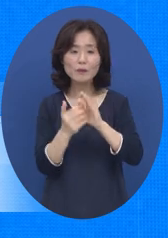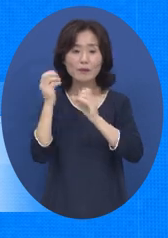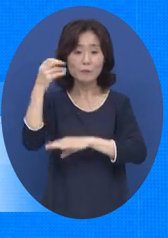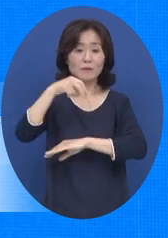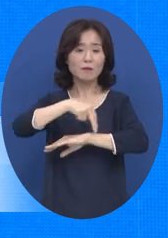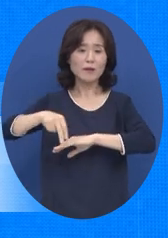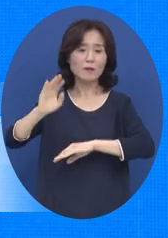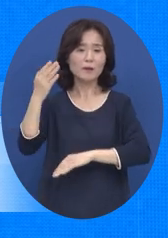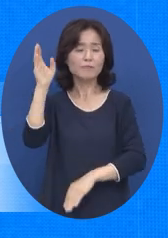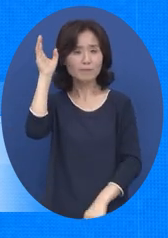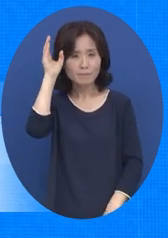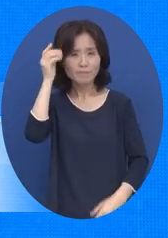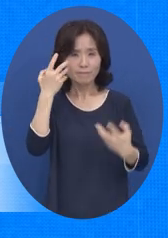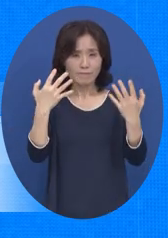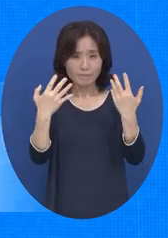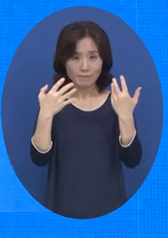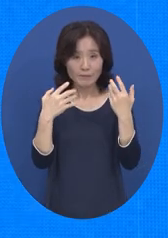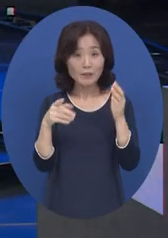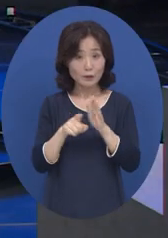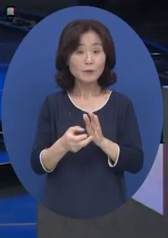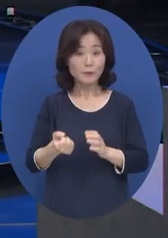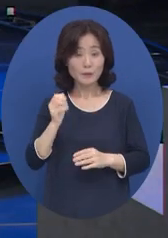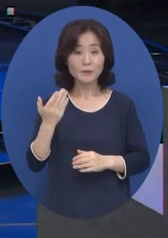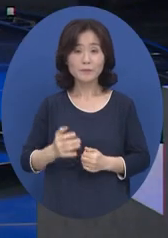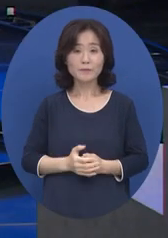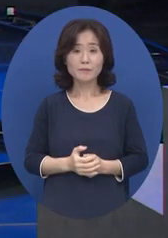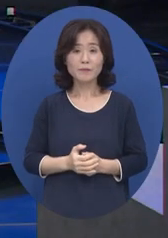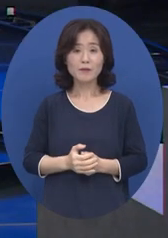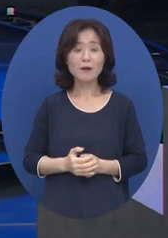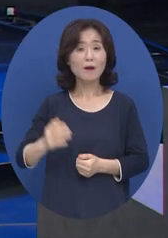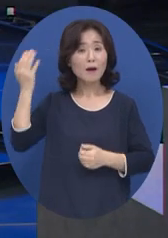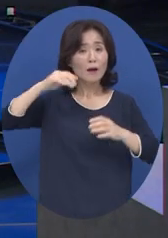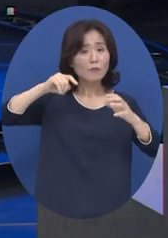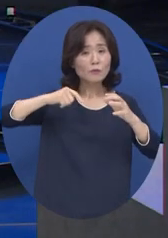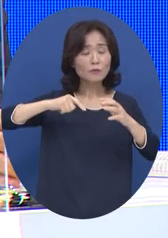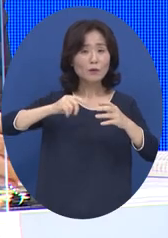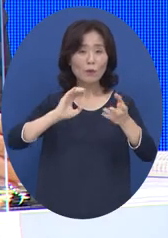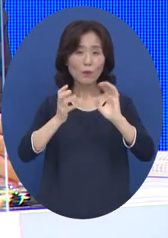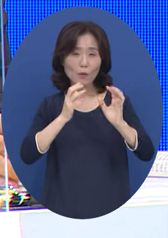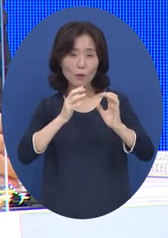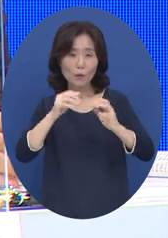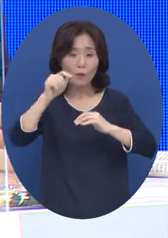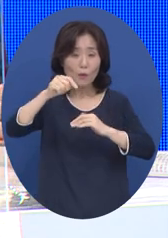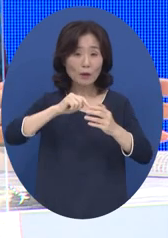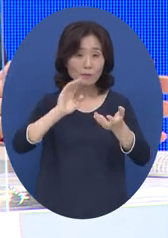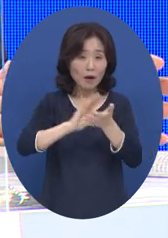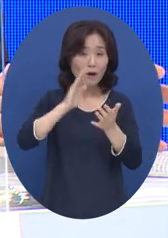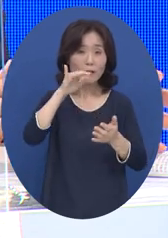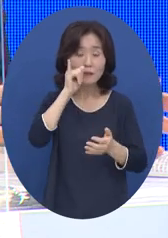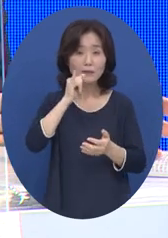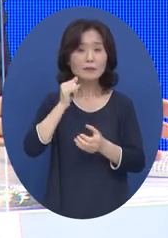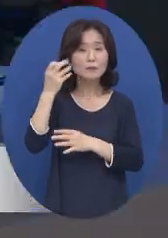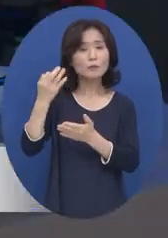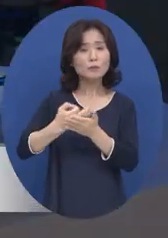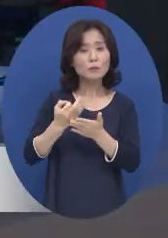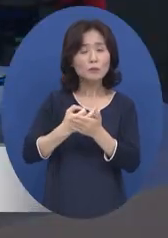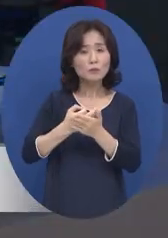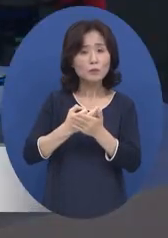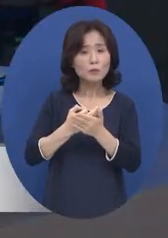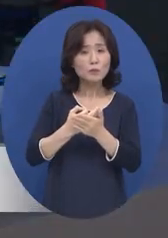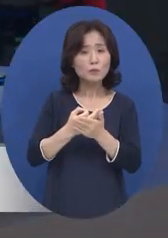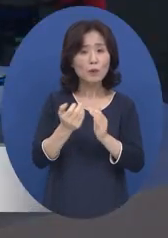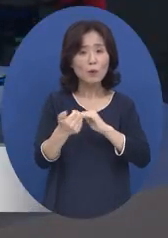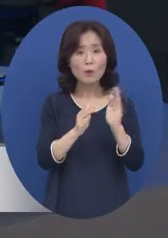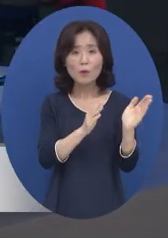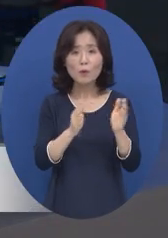것이라고 이렇게 확신해 봅니다 이어 국내에서도 뜨거운 논의가 벌어지고 있는 기본소득 재원 조달 전략 에 대한